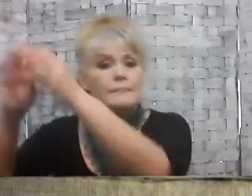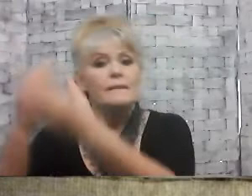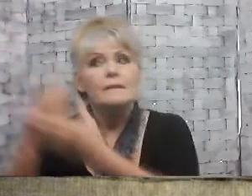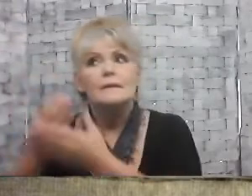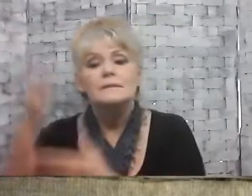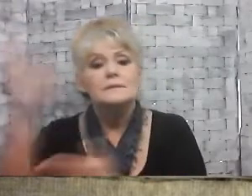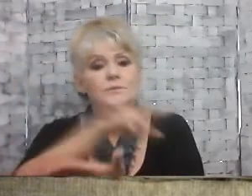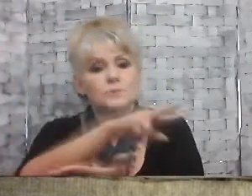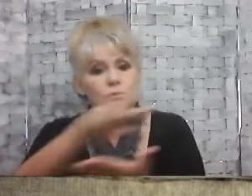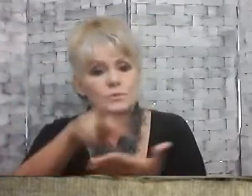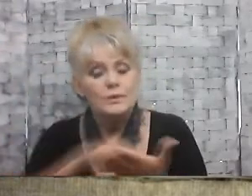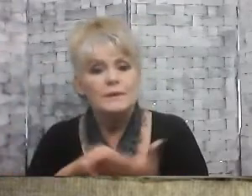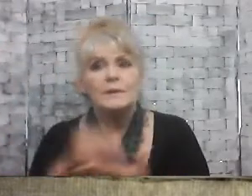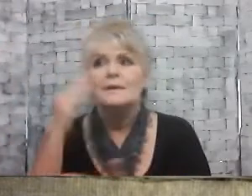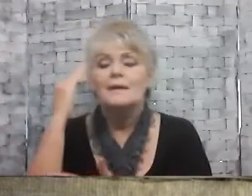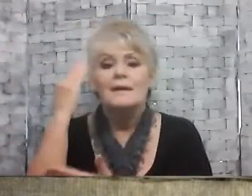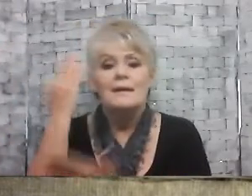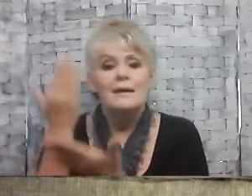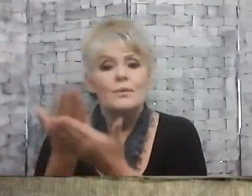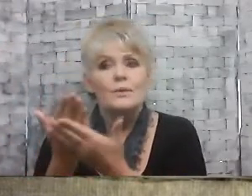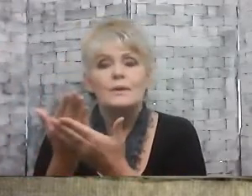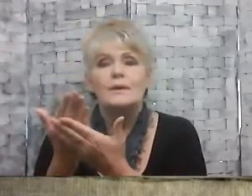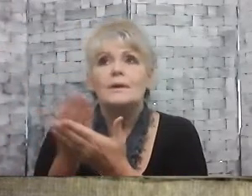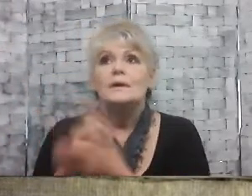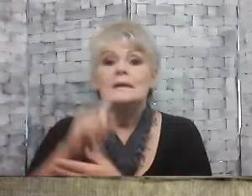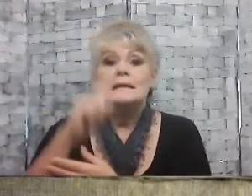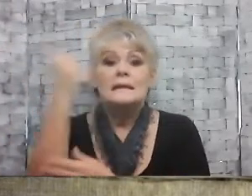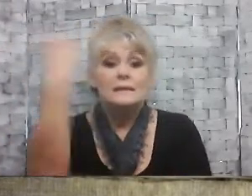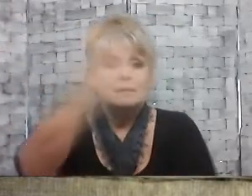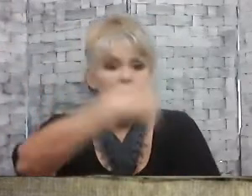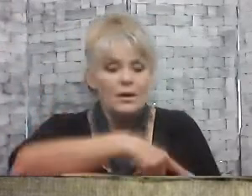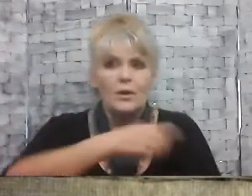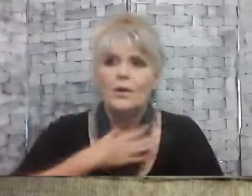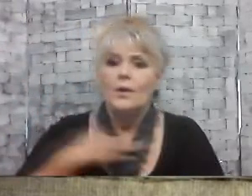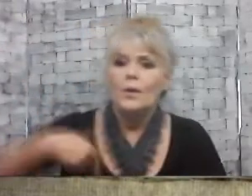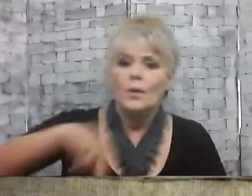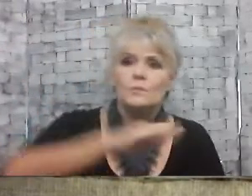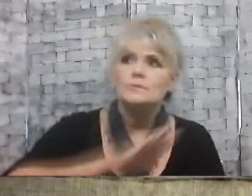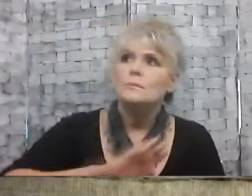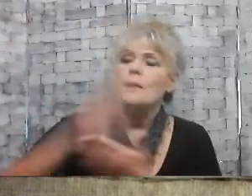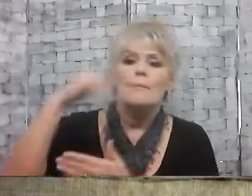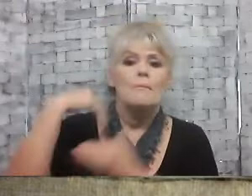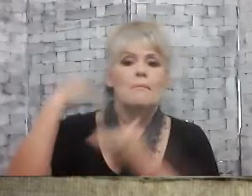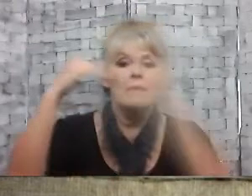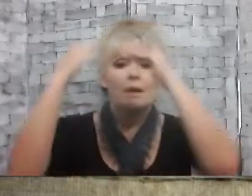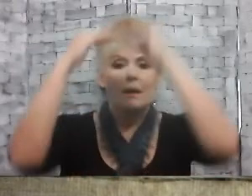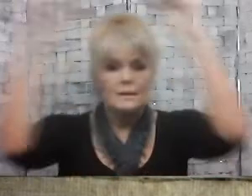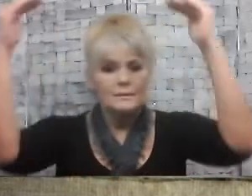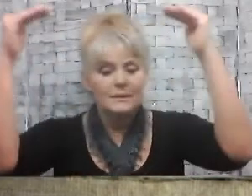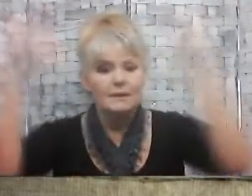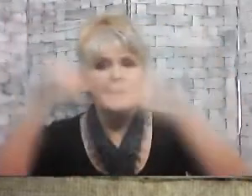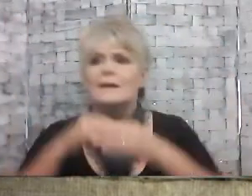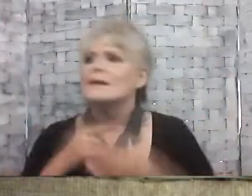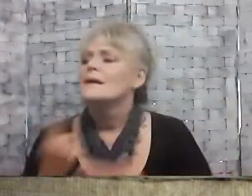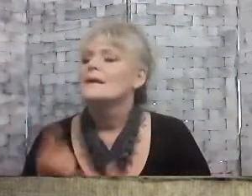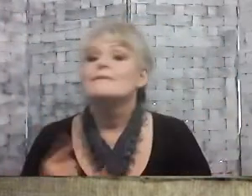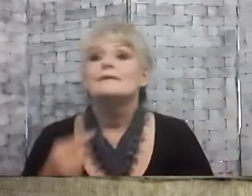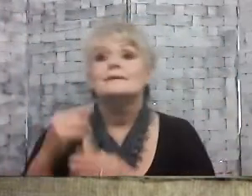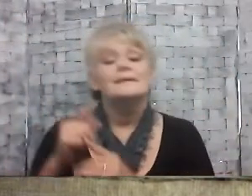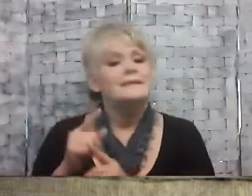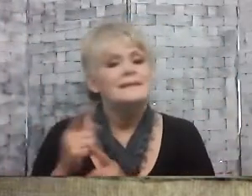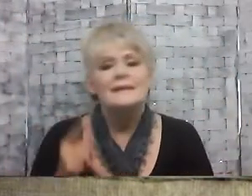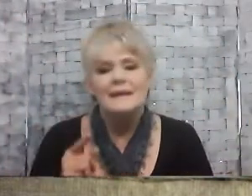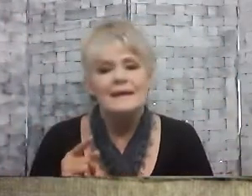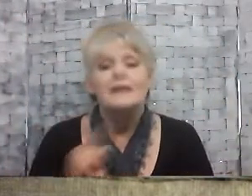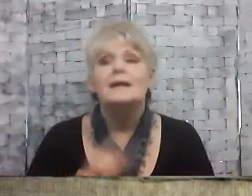hemel, dan gaan die story oor die Koninkryk van God nie omdat ons hemel toe gaan nie, maar omdat dit is wat hier op die aarde gebeur, want die hemel het